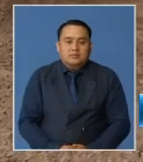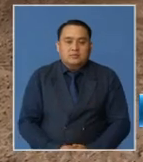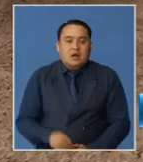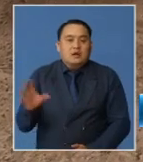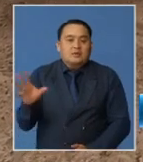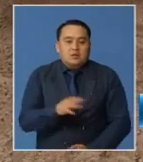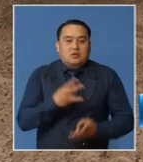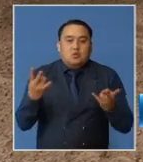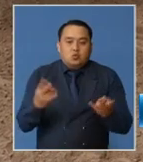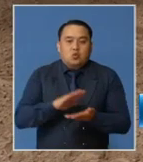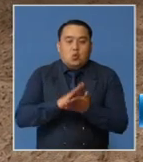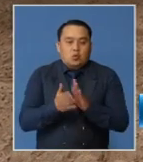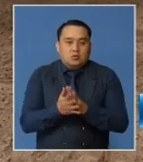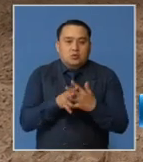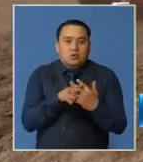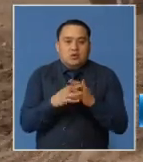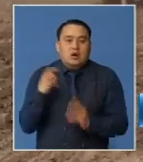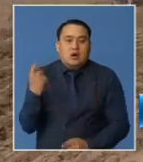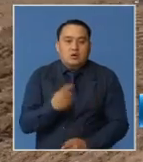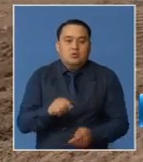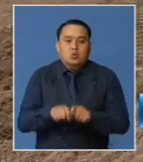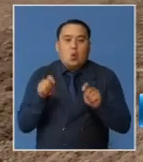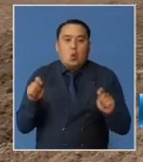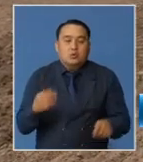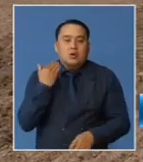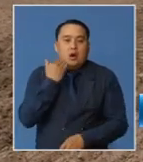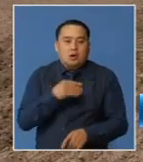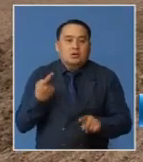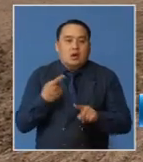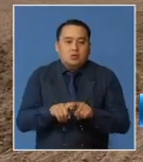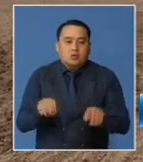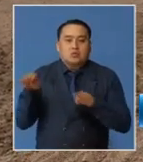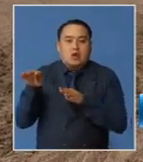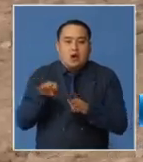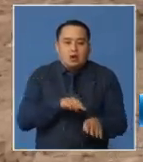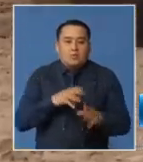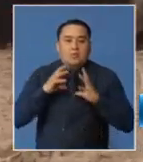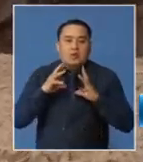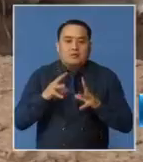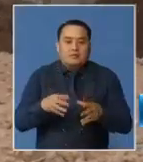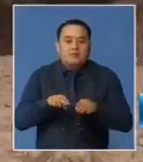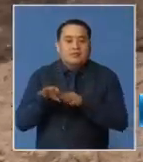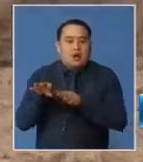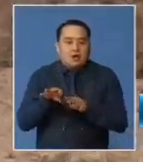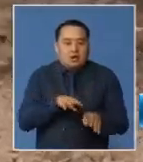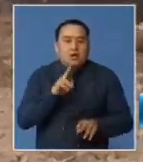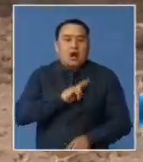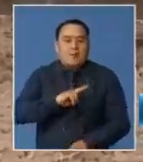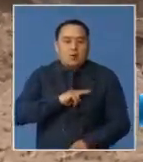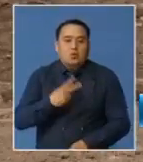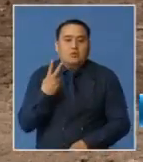Все необходимые условия для аграриев созданы. Качественные семена, технологии, соответствующие всем мировым стандартам. Уже работают